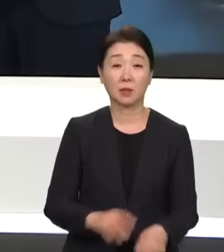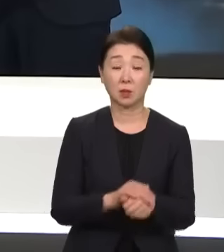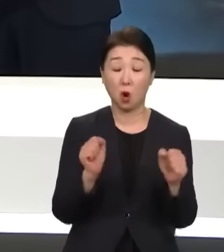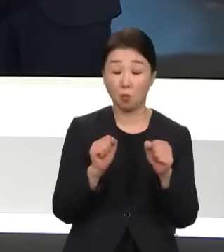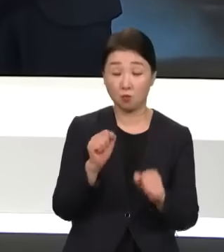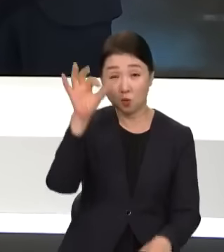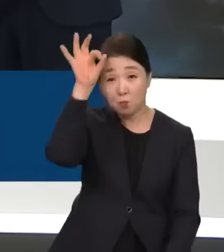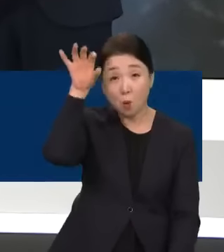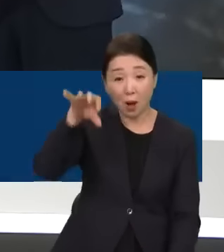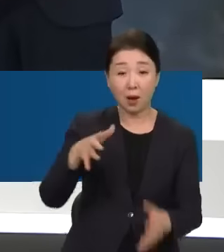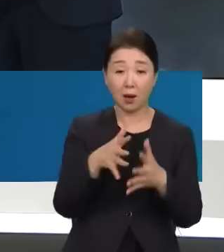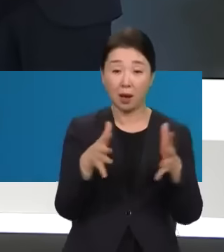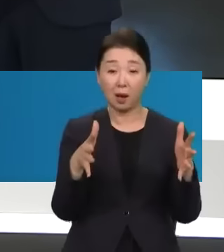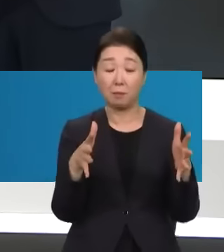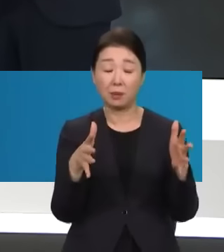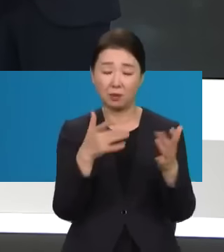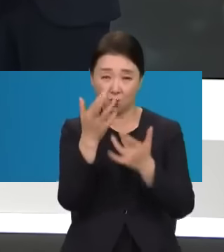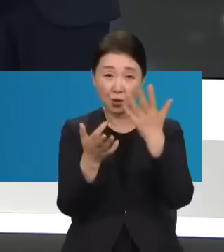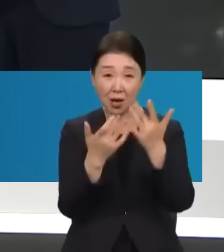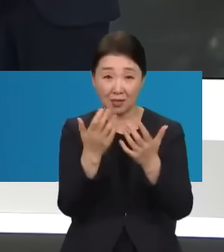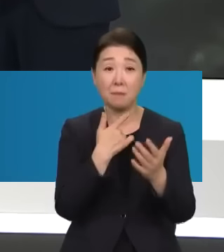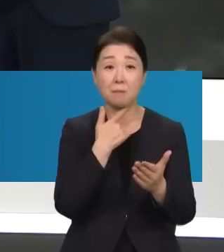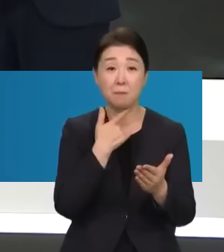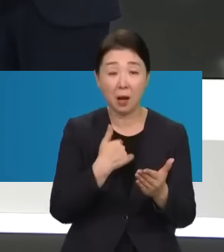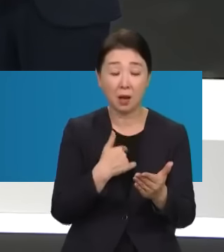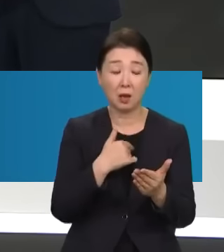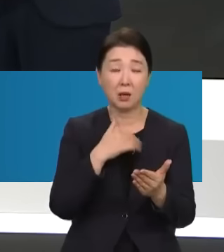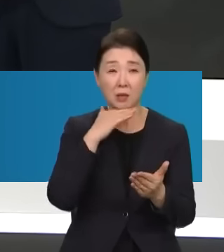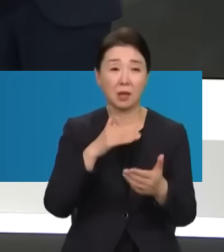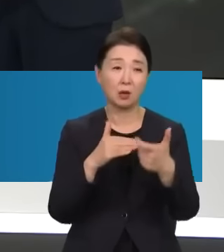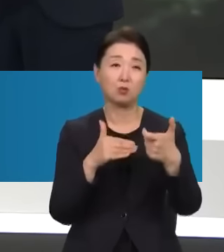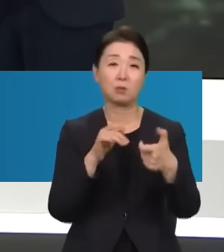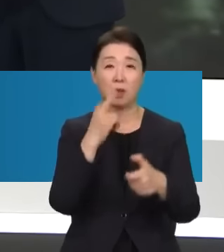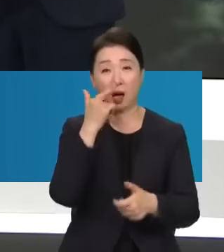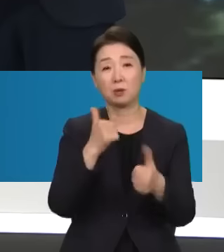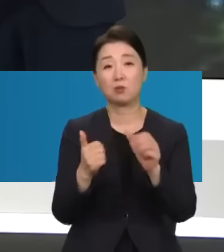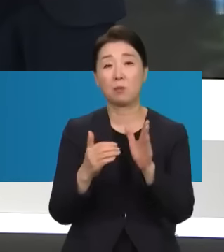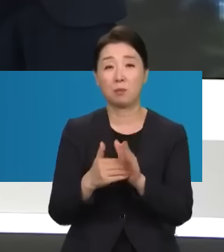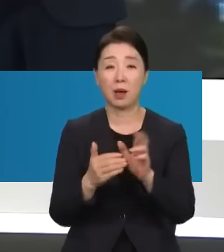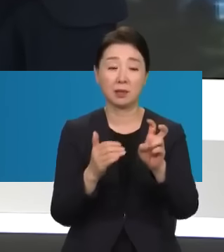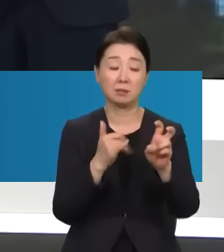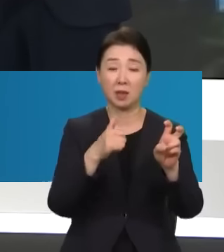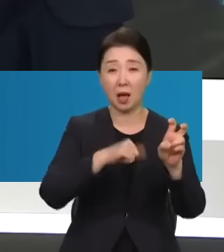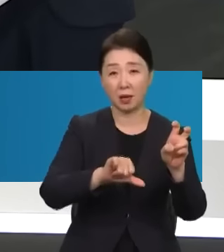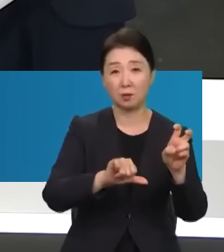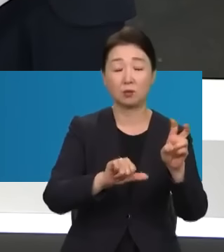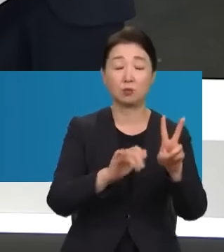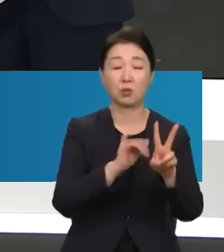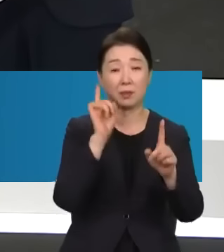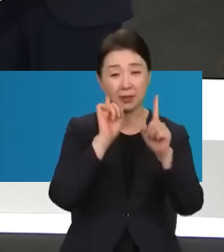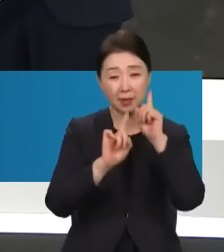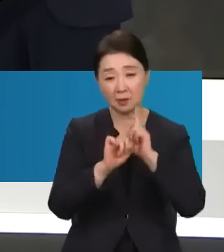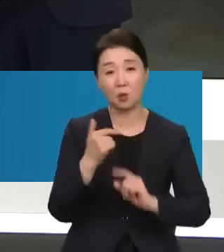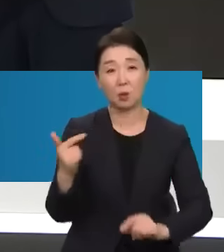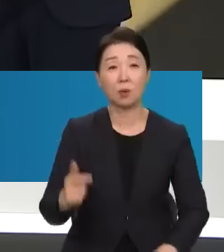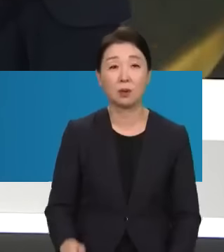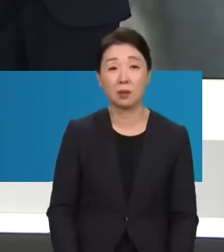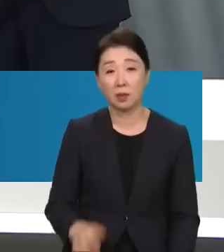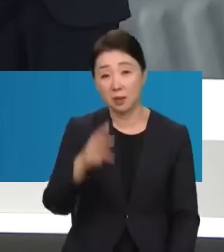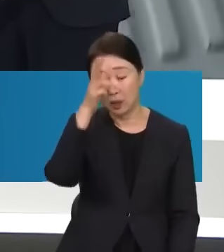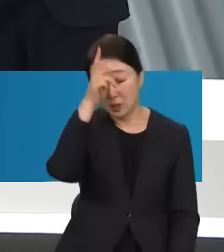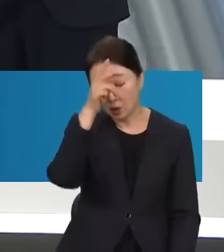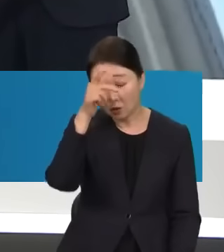경북 포항의 한 아파트에서 화재가 발생해 60대 아버지가 숨지고 20대 아들 2명이 크게 다쳤습니다. 경찰과